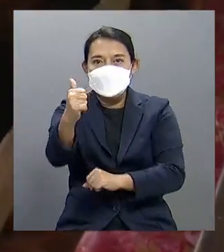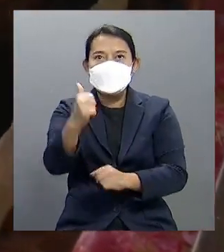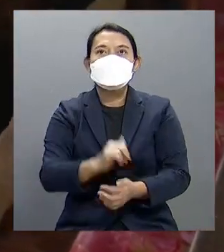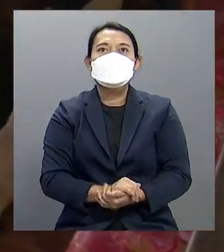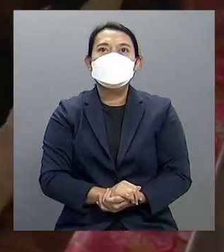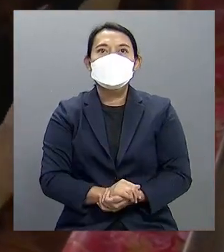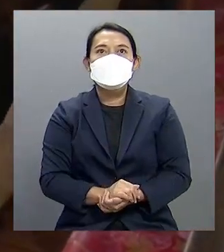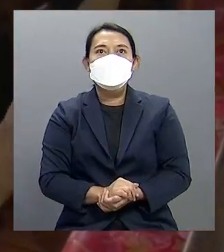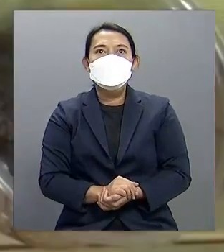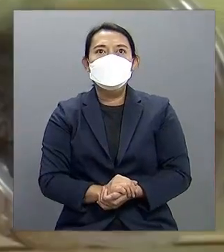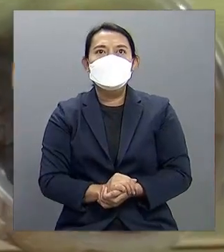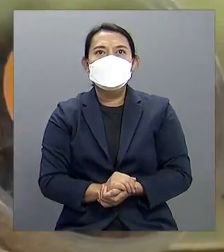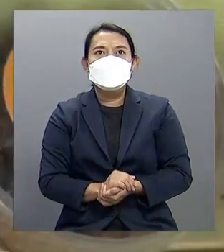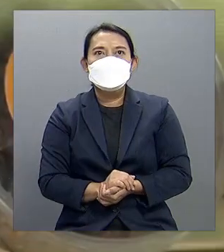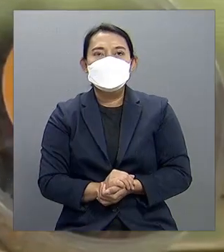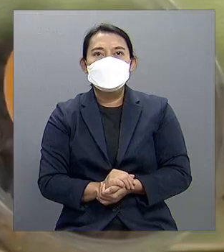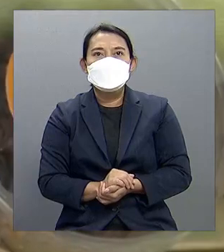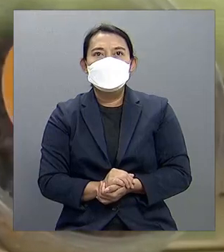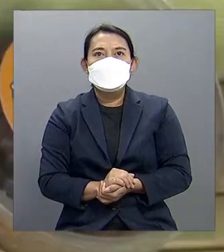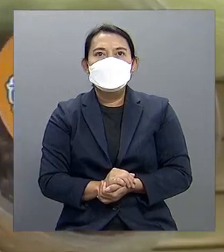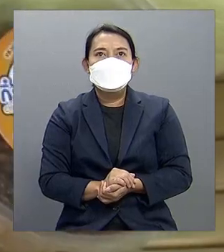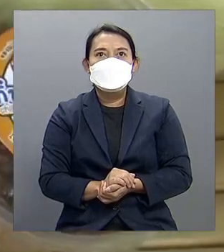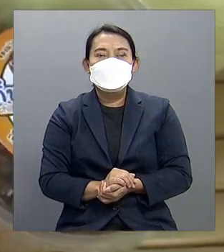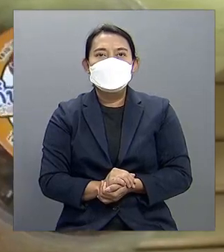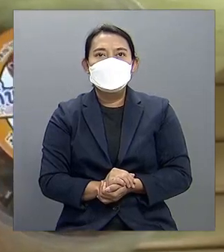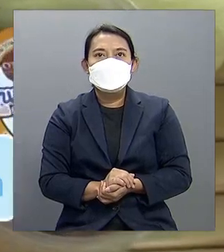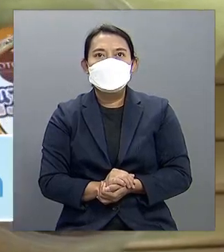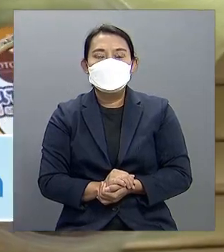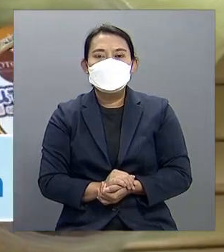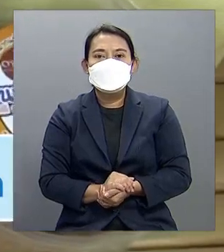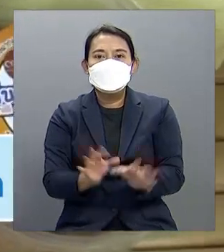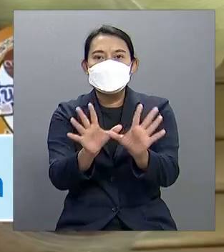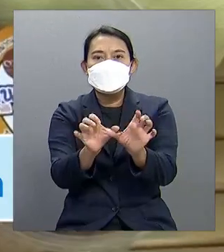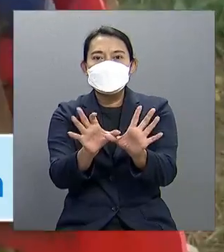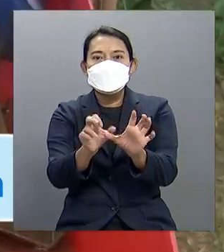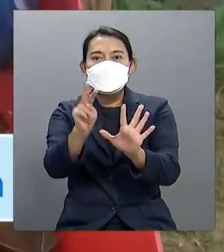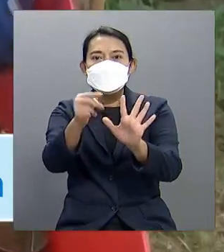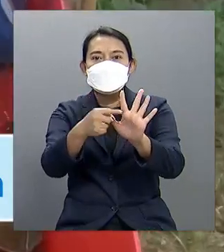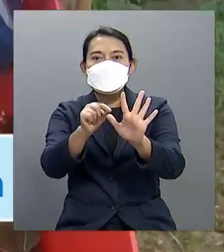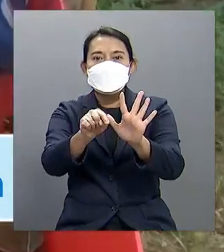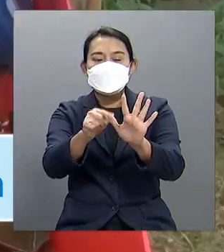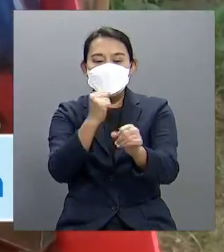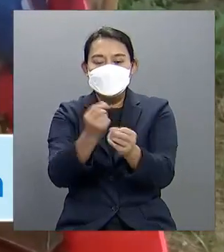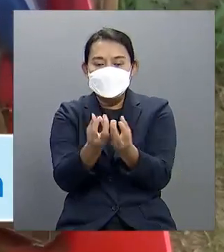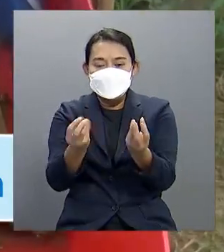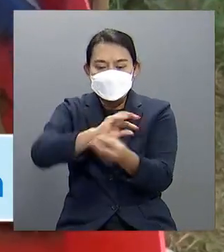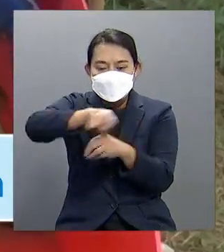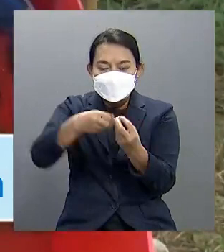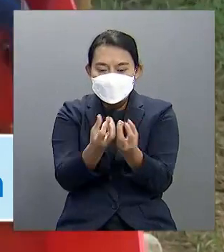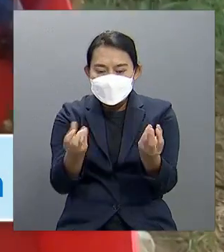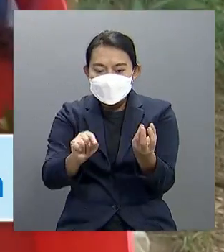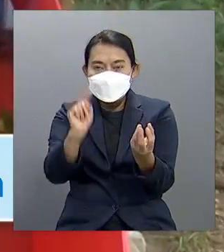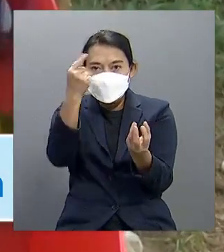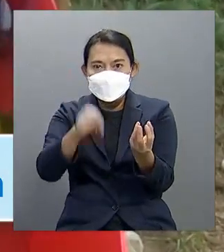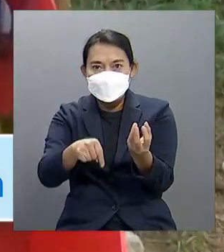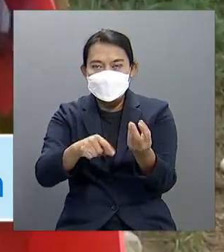นี่คือหน้าตาของผลิตภัณฑ์แปรรูปจากปูนาหลากหลายรูปแบบนะครับที่คุณณัฐทานพุ่มย้อยแล้วก็เพื่อนสนิทชาวบ้านในพื้นที่ตำบลแม่สุกอ